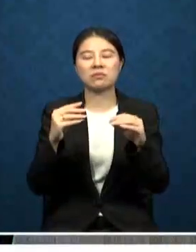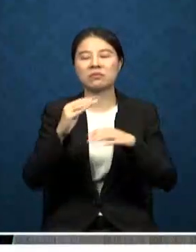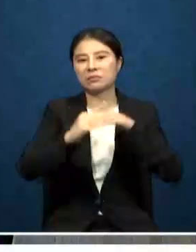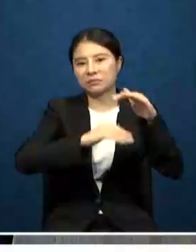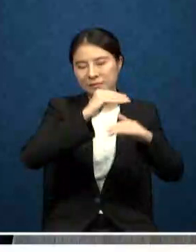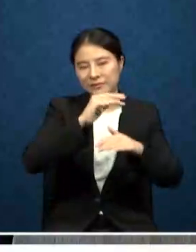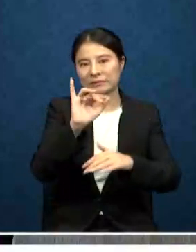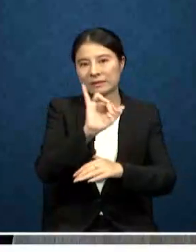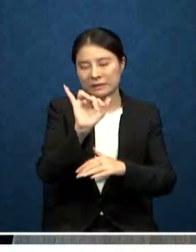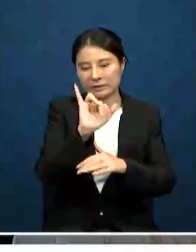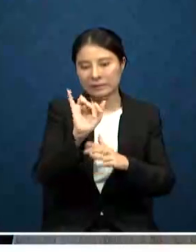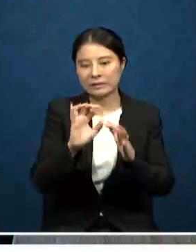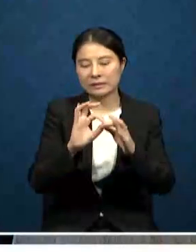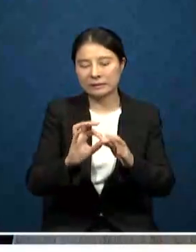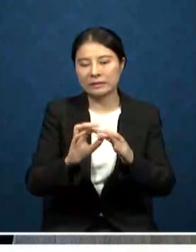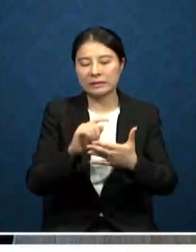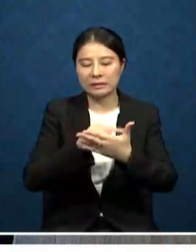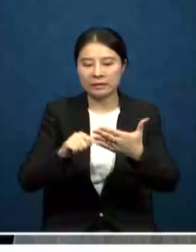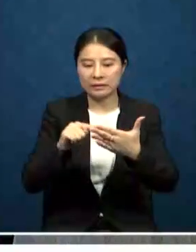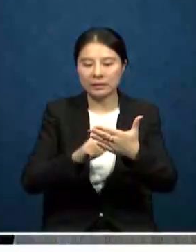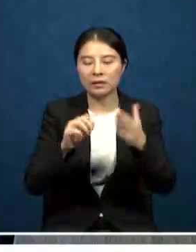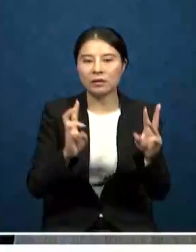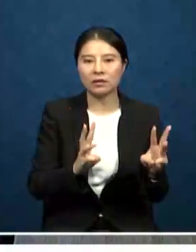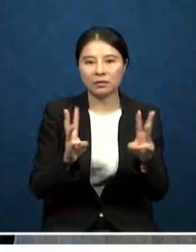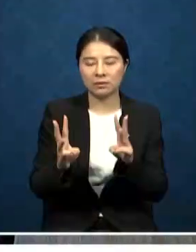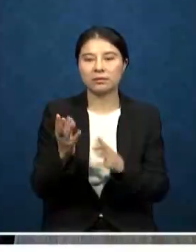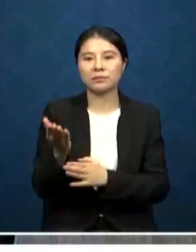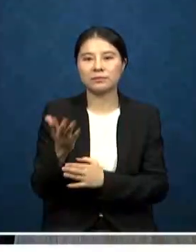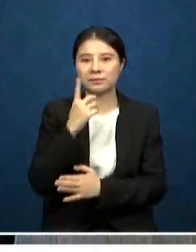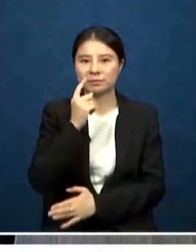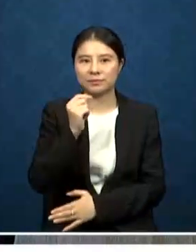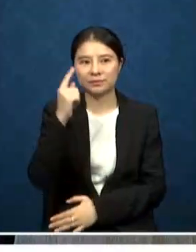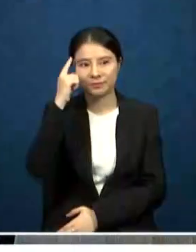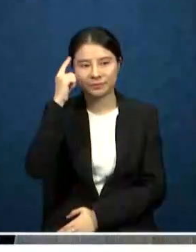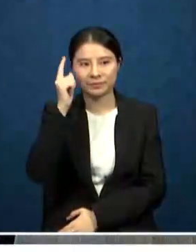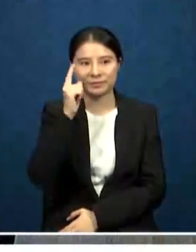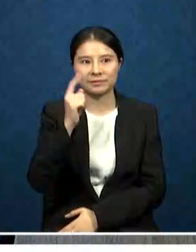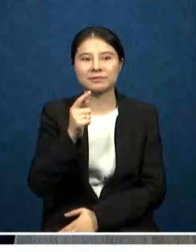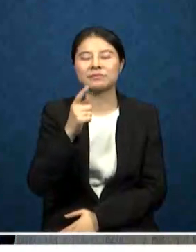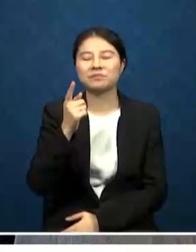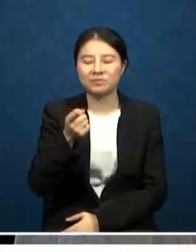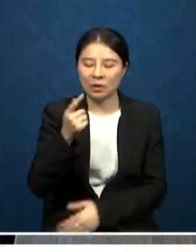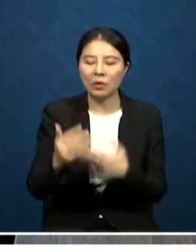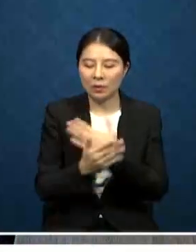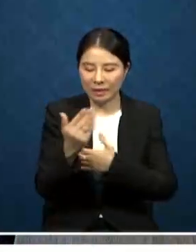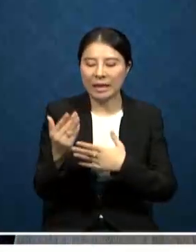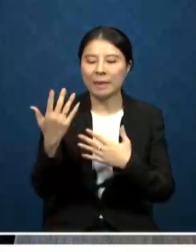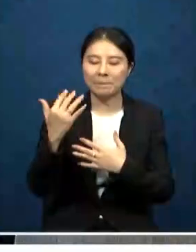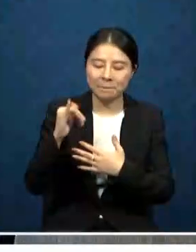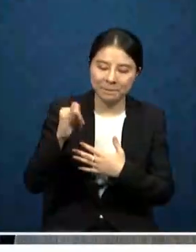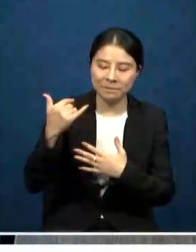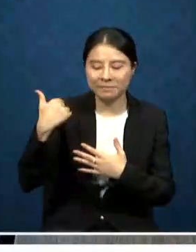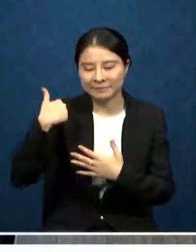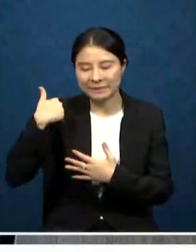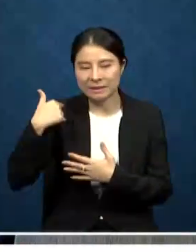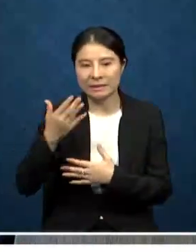เกิดจากการเลือกตั้งนะครับแต่ว่าตามที่ท่านตอบมาเนี่ยผมยังคิดว่าเออผมยังเห็นแสงสว่างว่ามันยังมีความหวัง